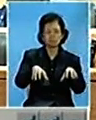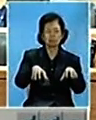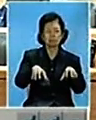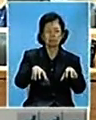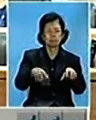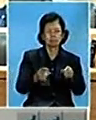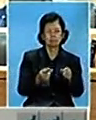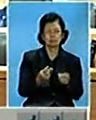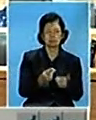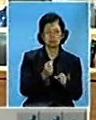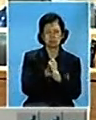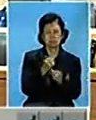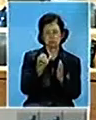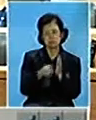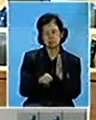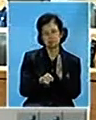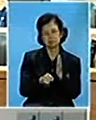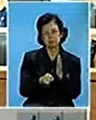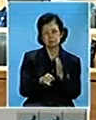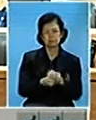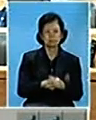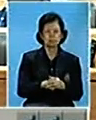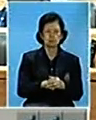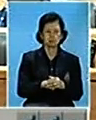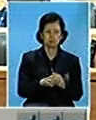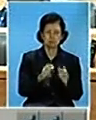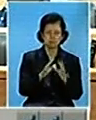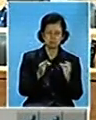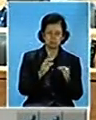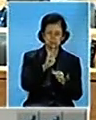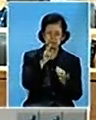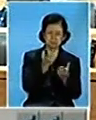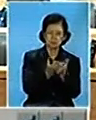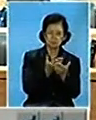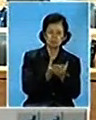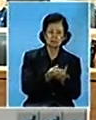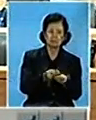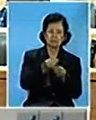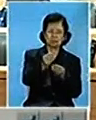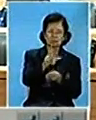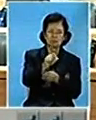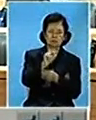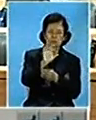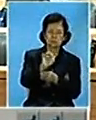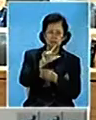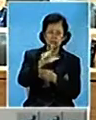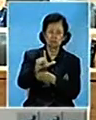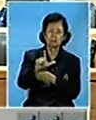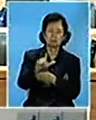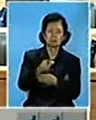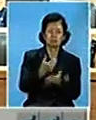ครับทำผิดไม่ว่าคดีใช้เงินบริจาค29ล้านเงินของกก